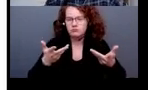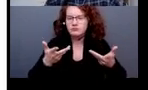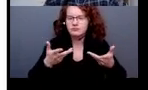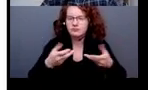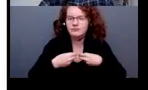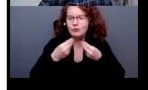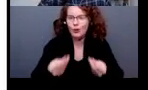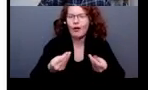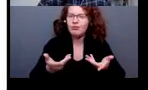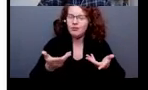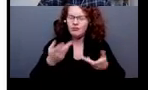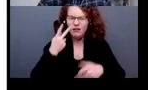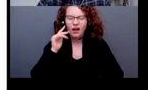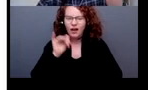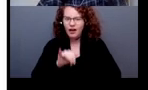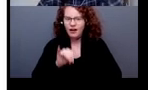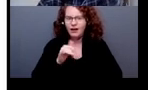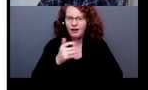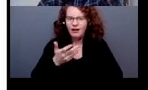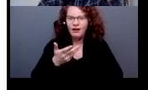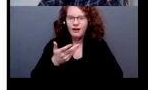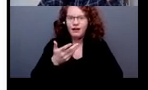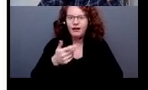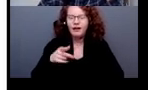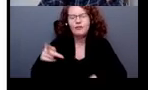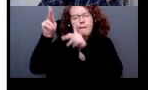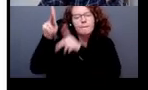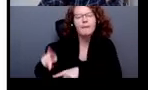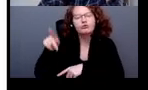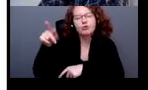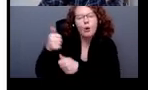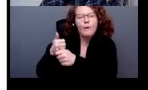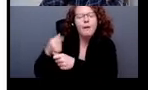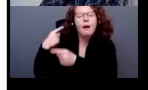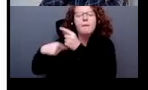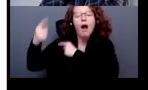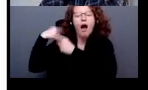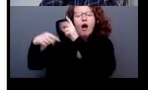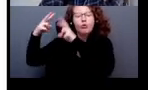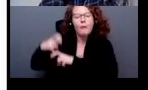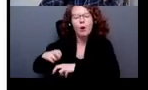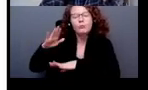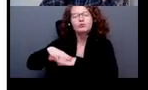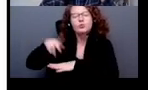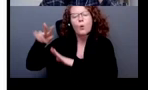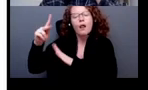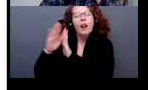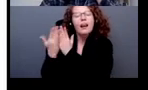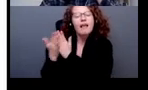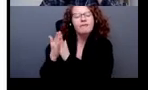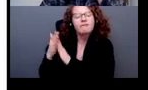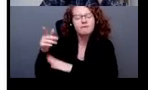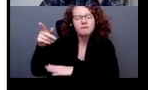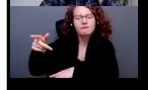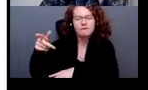donc ça, c'est extrêmement intéressant, ça rappelle un peu ce que l'anthropologue Anna Ting décrivait dans son livre sur le champignon de la fin du monde, hein, dans lequel elle